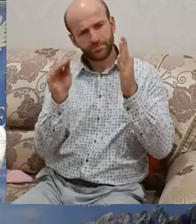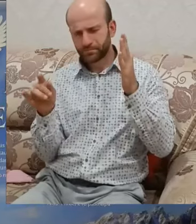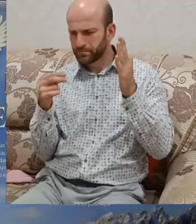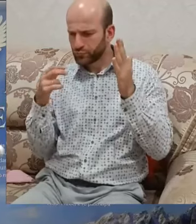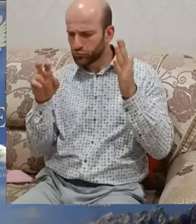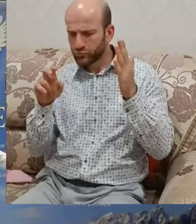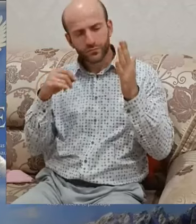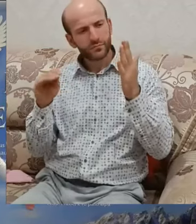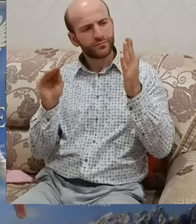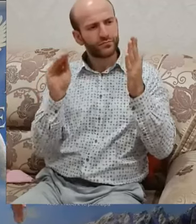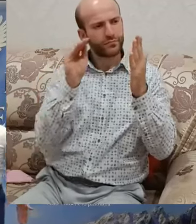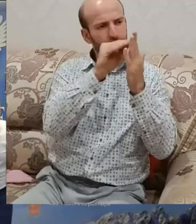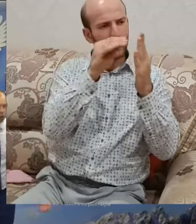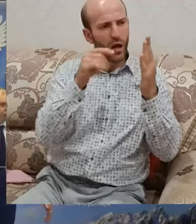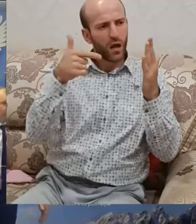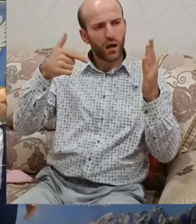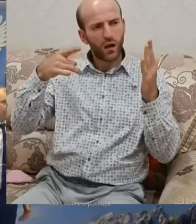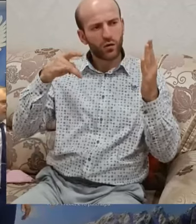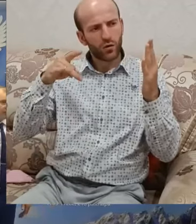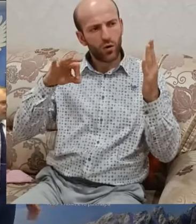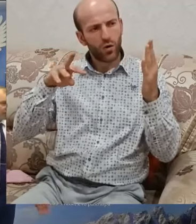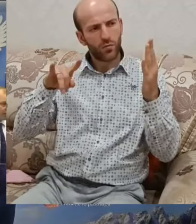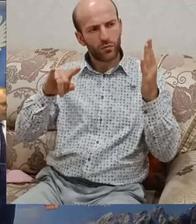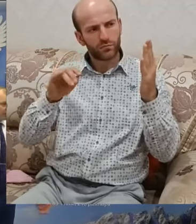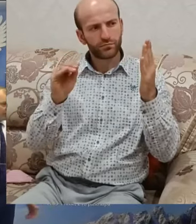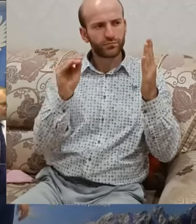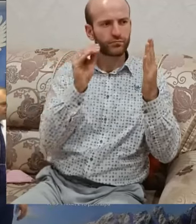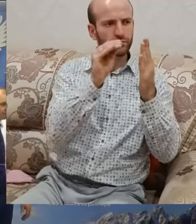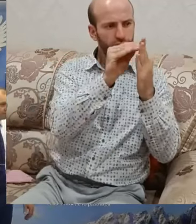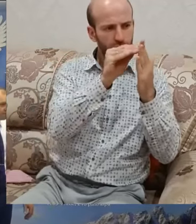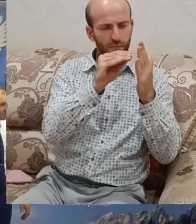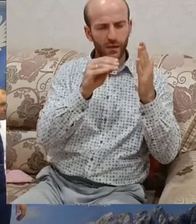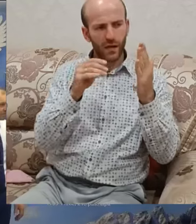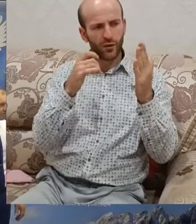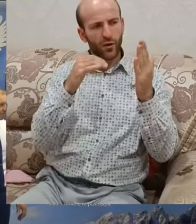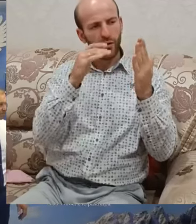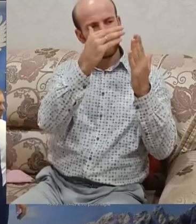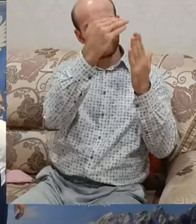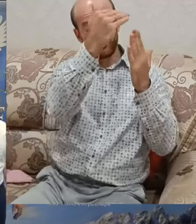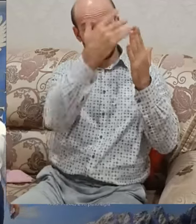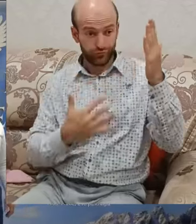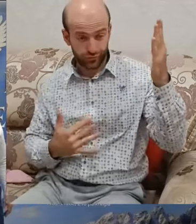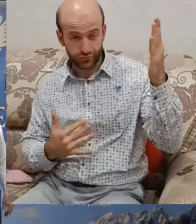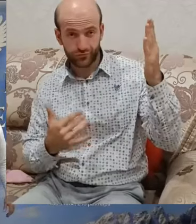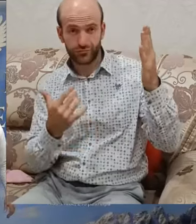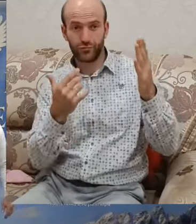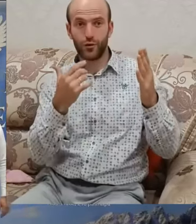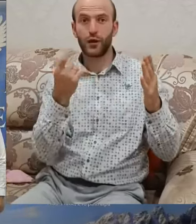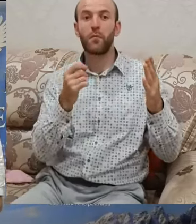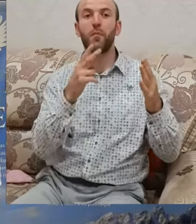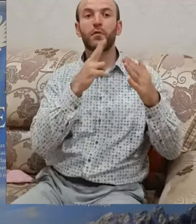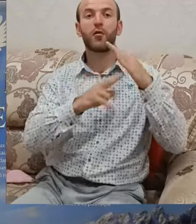ten išmeta visus pamokslus, kuriuose pranašas apie tai kalba. Ir tam vybrasuojus visi propovedi, kde proroka apie tam gavaryt.